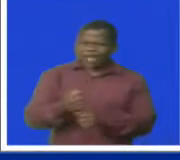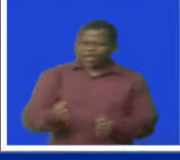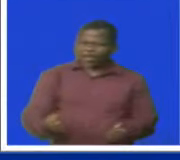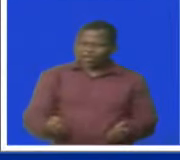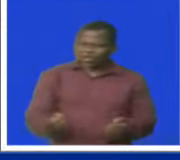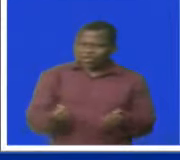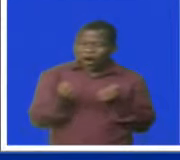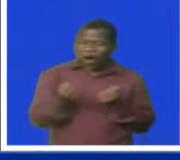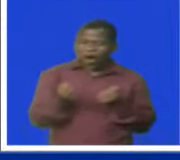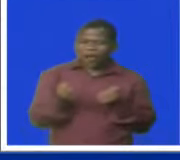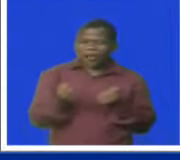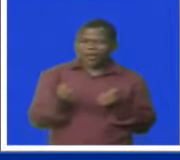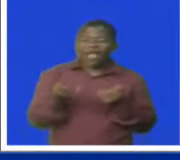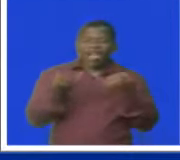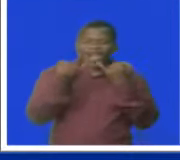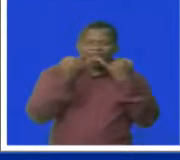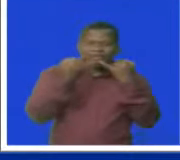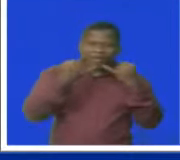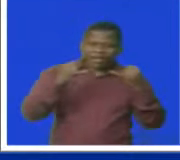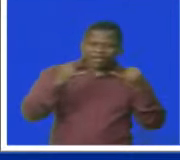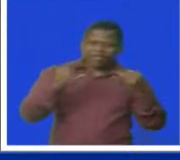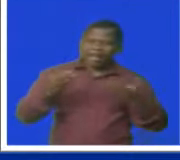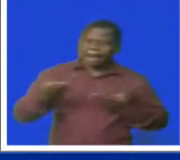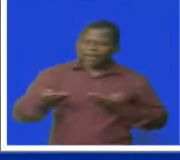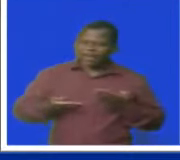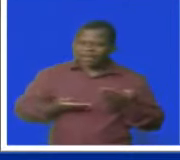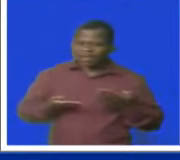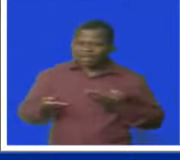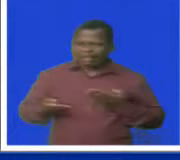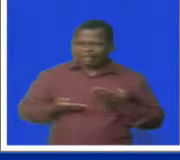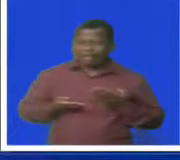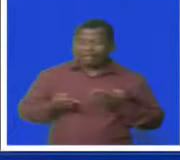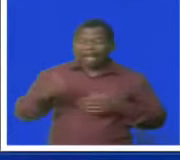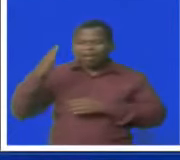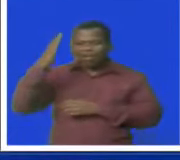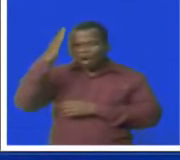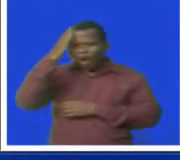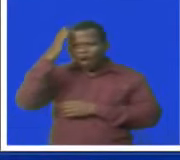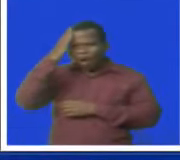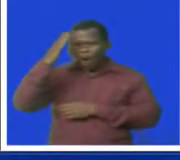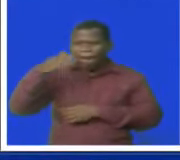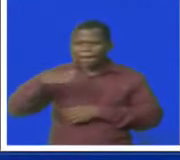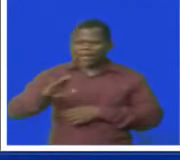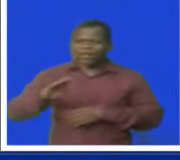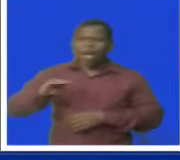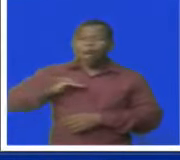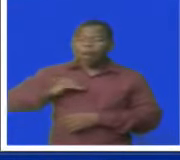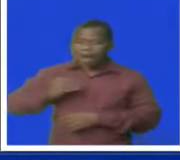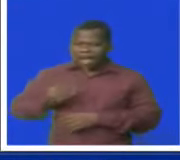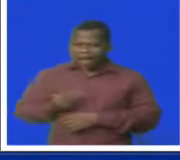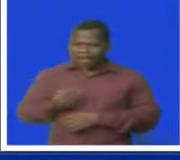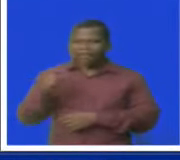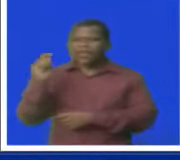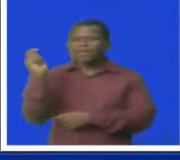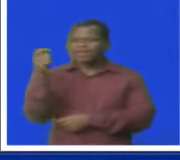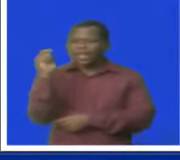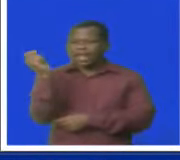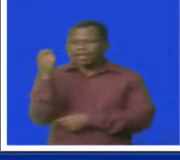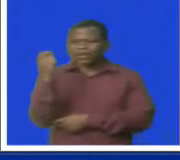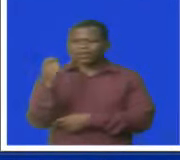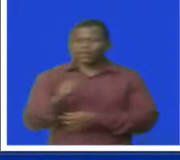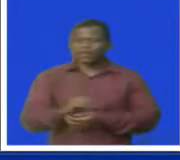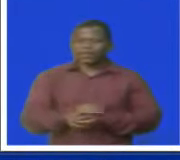lwati lwetemabhizinisi nelwati lwetimali kubomake lemakhaya, sisebenzisana